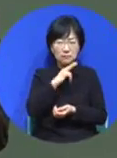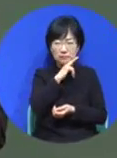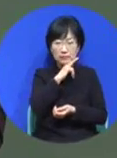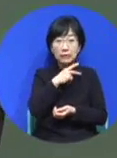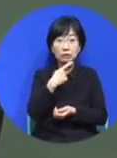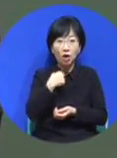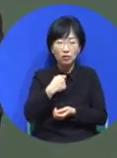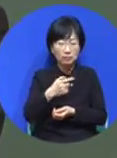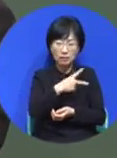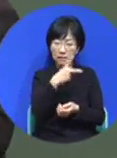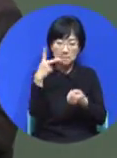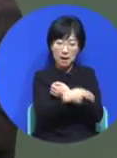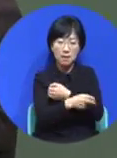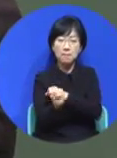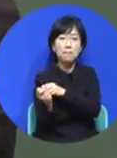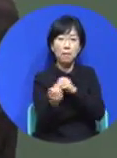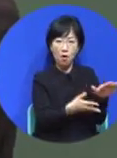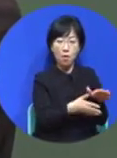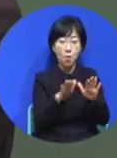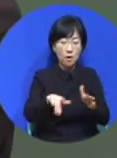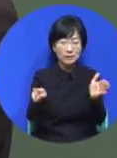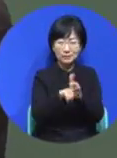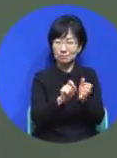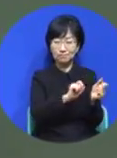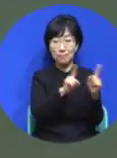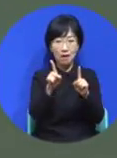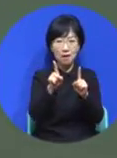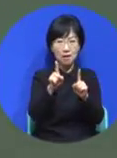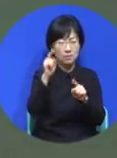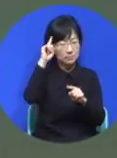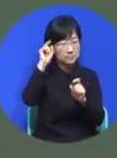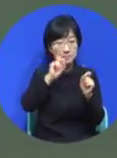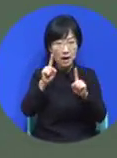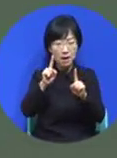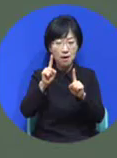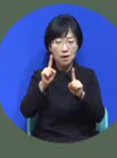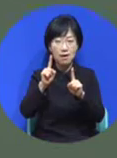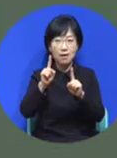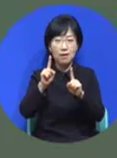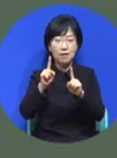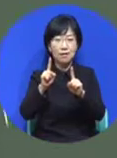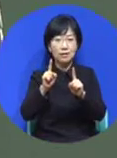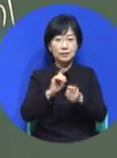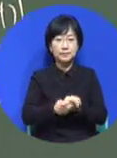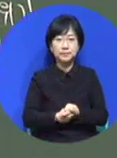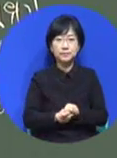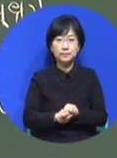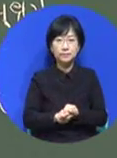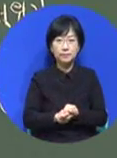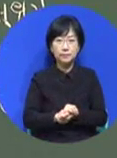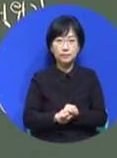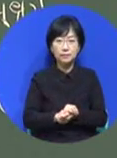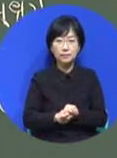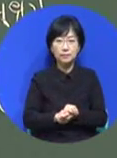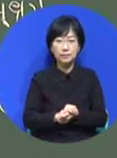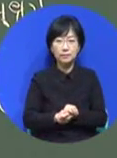그렇죠? That actually is an evidence that he's let go of his unbelief. 뭔 무슨 일이